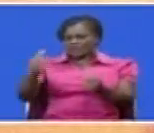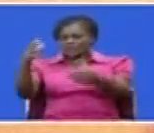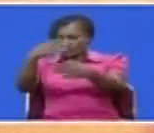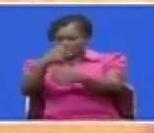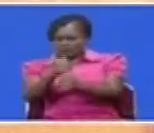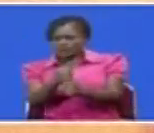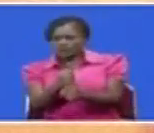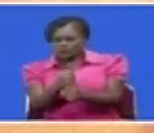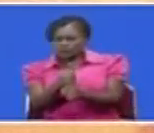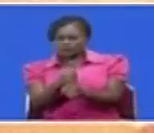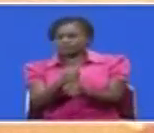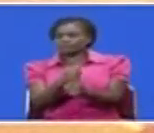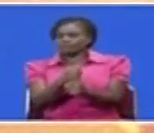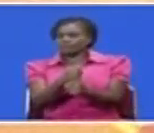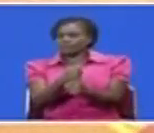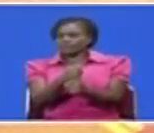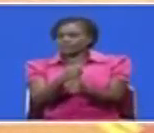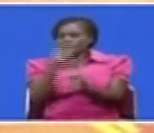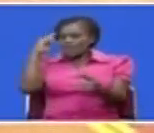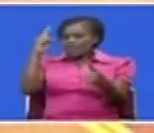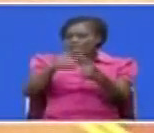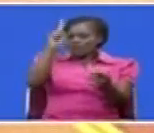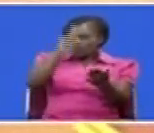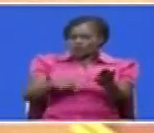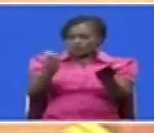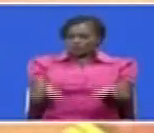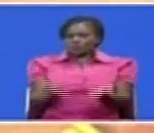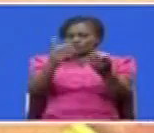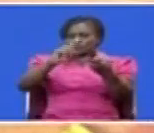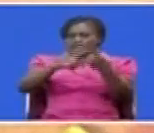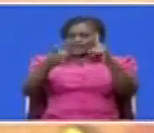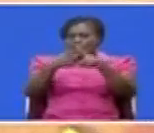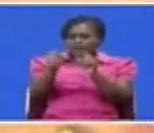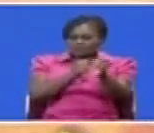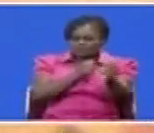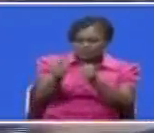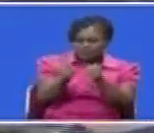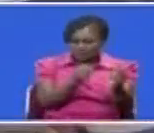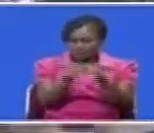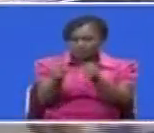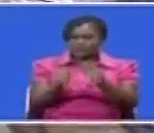cha wanabondia humu nchini yanatazamiwa kuinua hadhi ya mchezo huo.